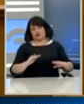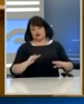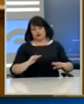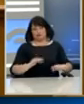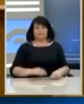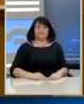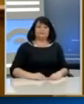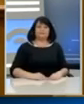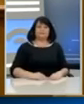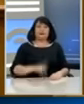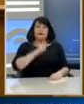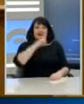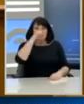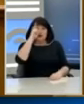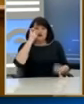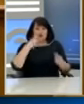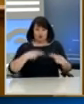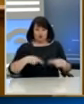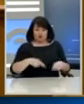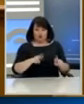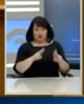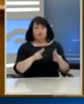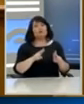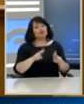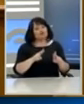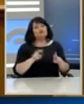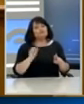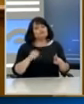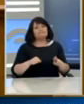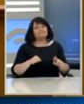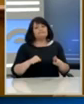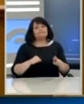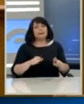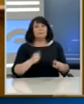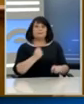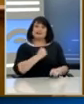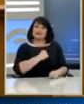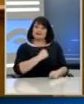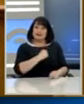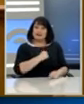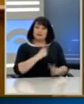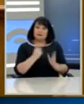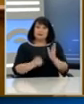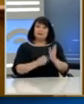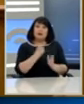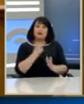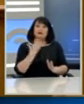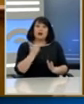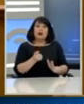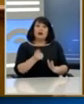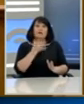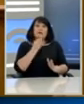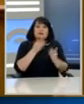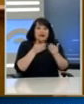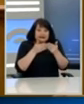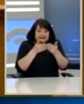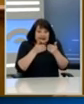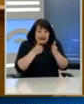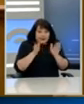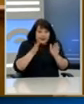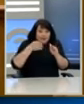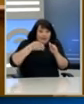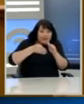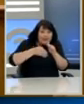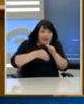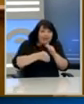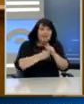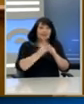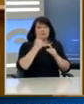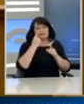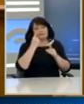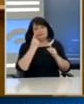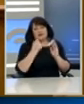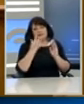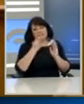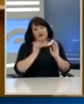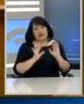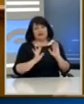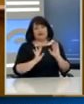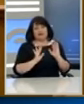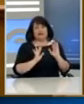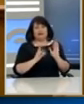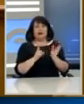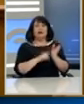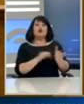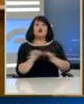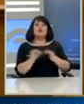επίπονη διαδρομή η εκτίμησή μας είναι ότι για πρώτη φορά έχουμε μπροστά μας ένα ανοιχτό ορίζοντα διεξόδου. Το νομοσχέδιο